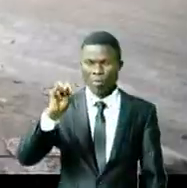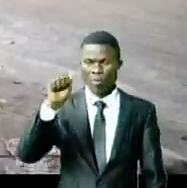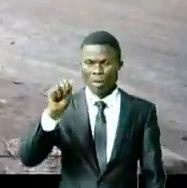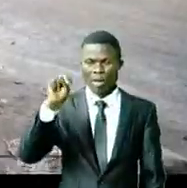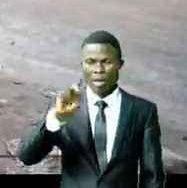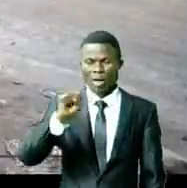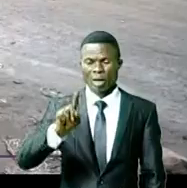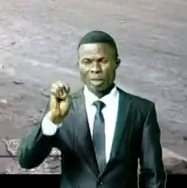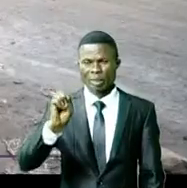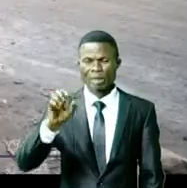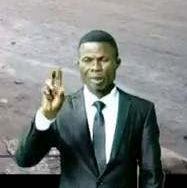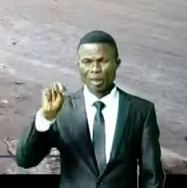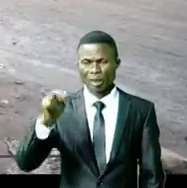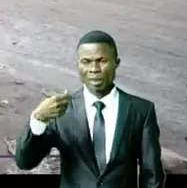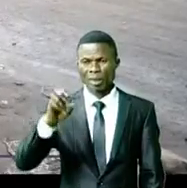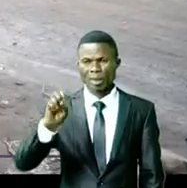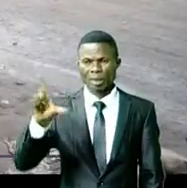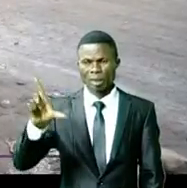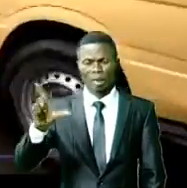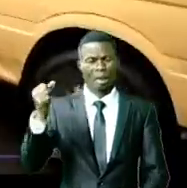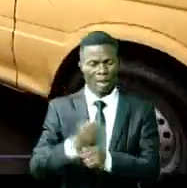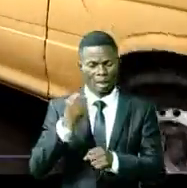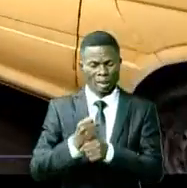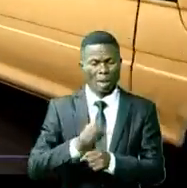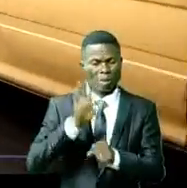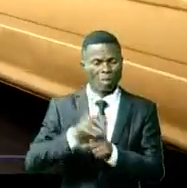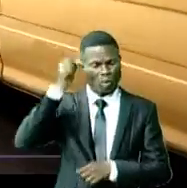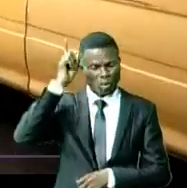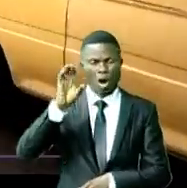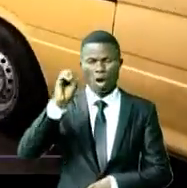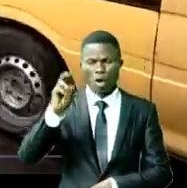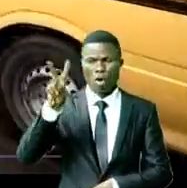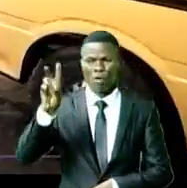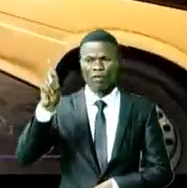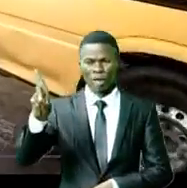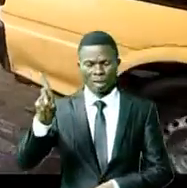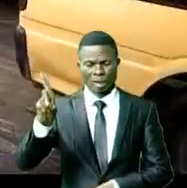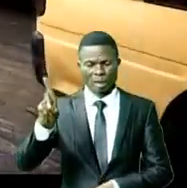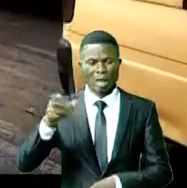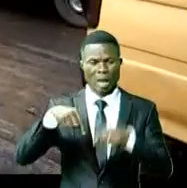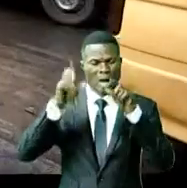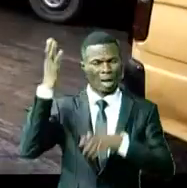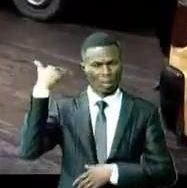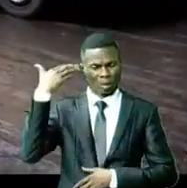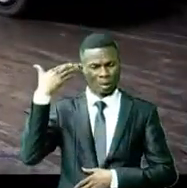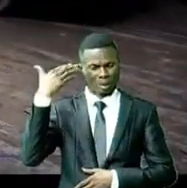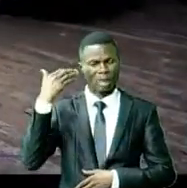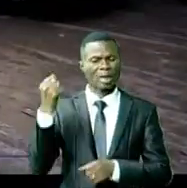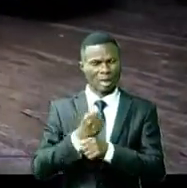mémoires refait surface après des travaux d'Hercule effectués à cet endroit il y a quelques années.